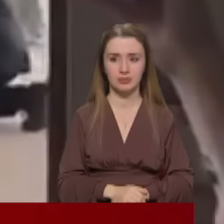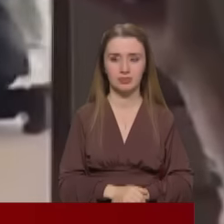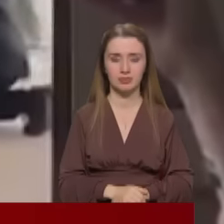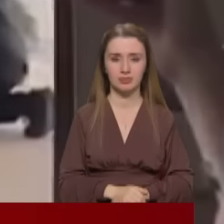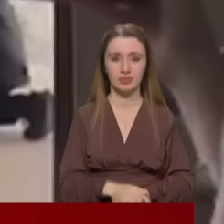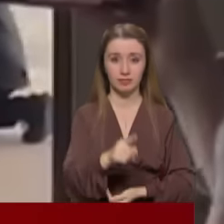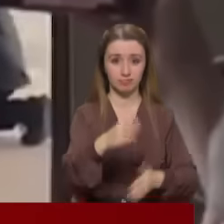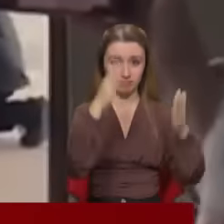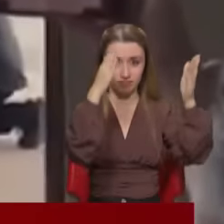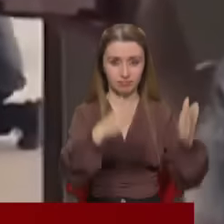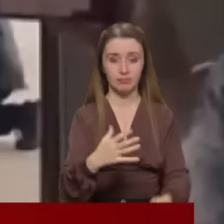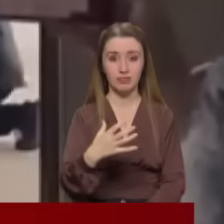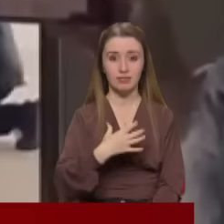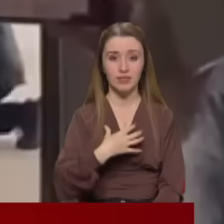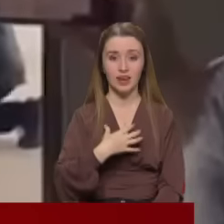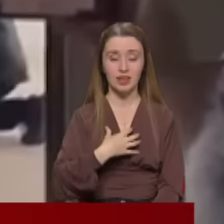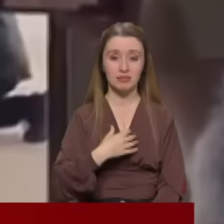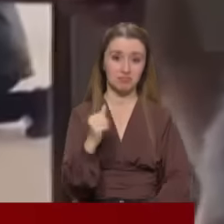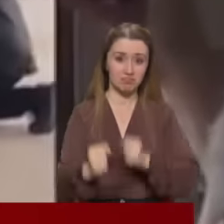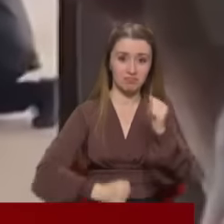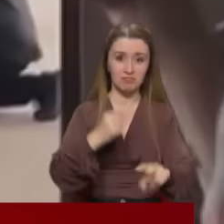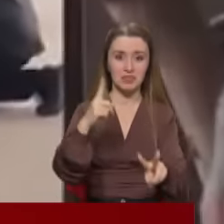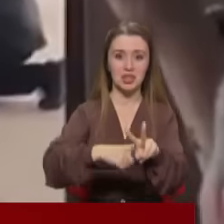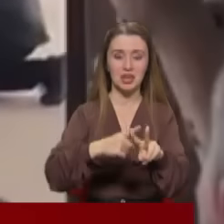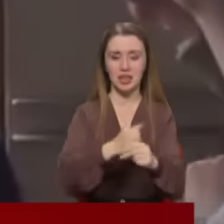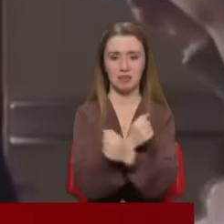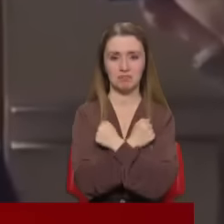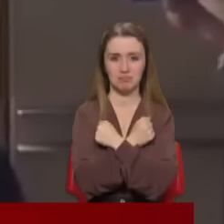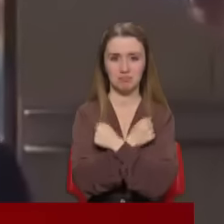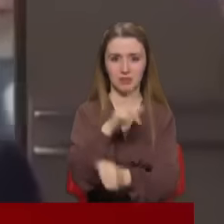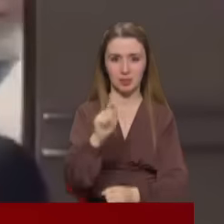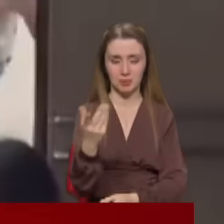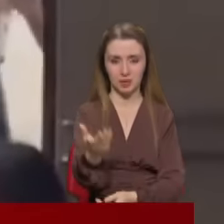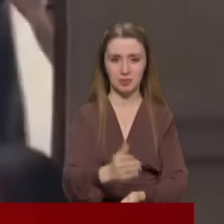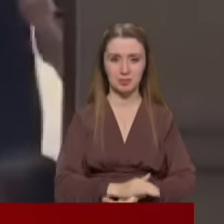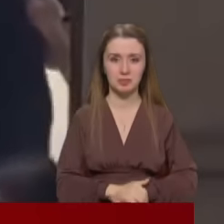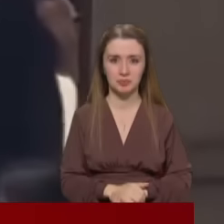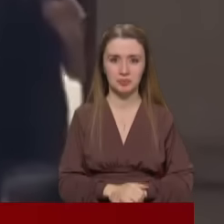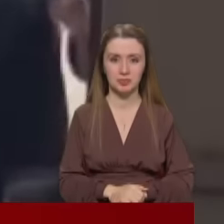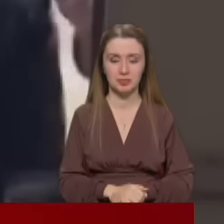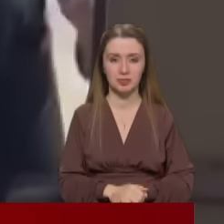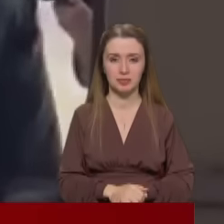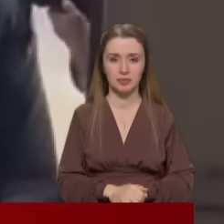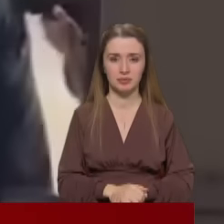Gezer Avcı önce kendisine koşan yeğenini kucağına aldı.